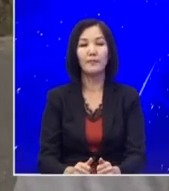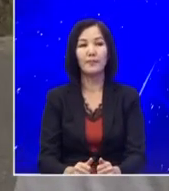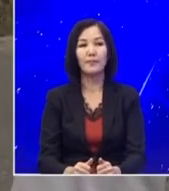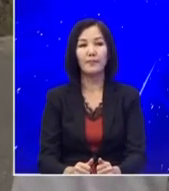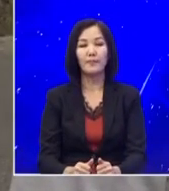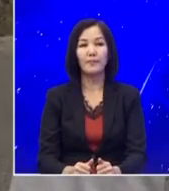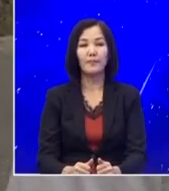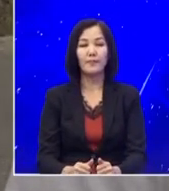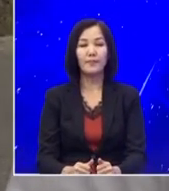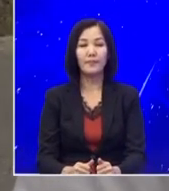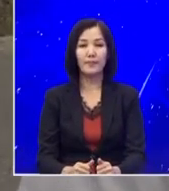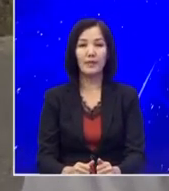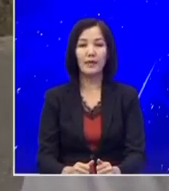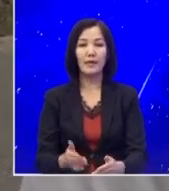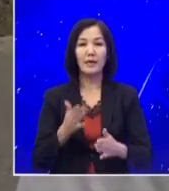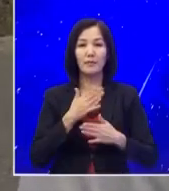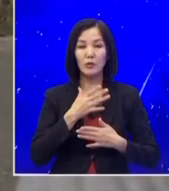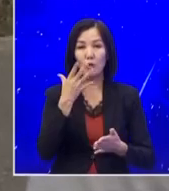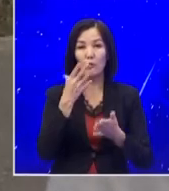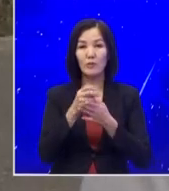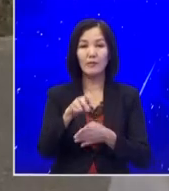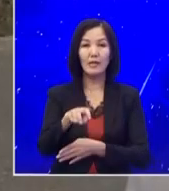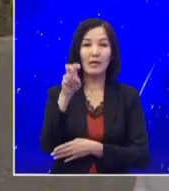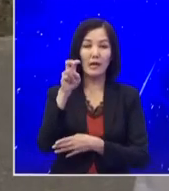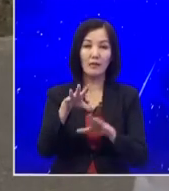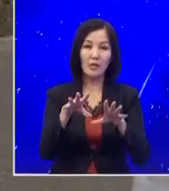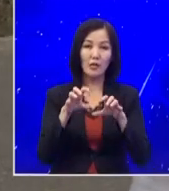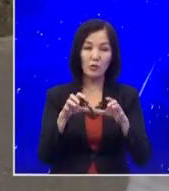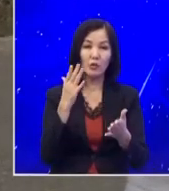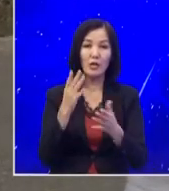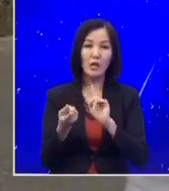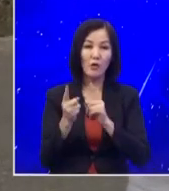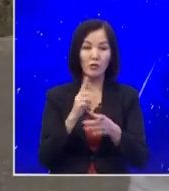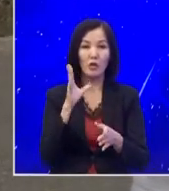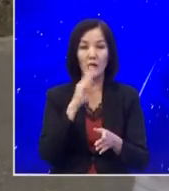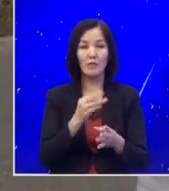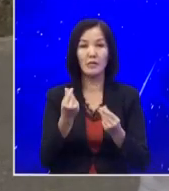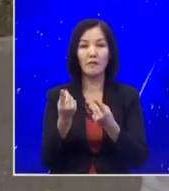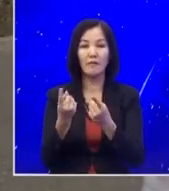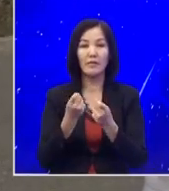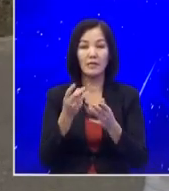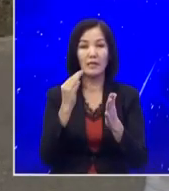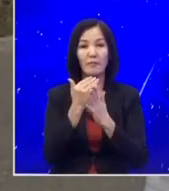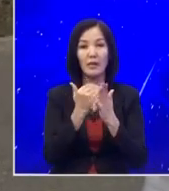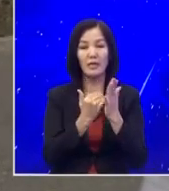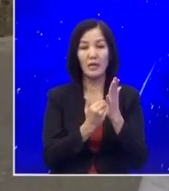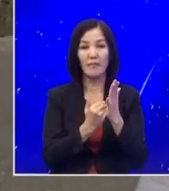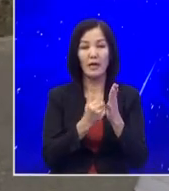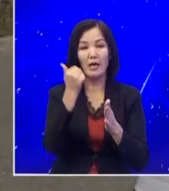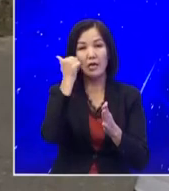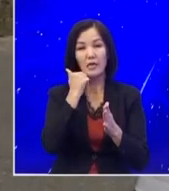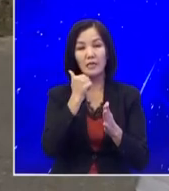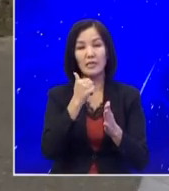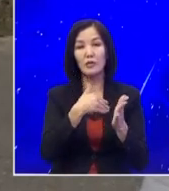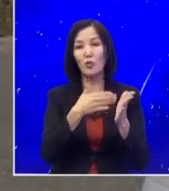свой автокран есть. Өз кранымыз бар, және сорғыларды өзіміз ауыстырамыз. Инвестициялық бағдарлама шеңберінде бірқатар ескі